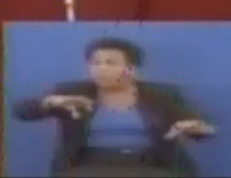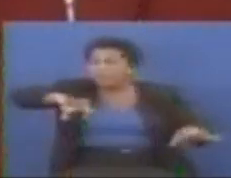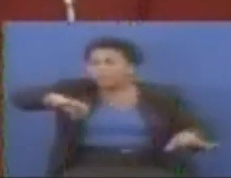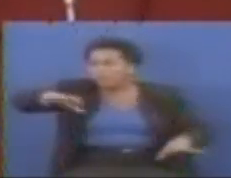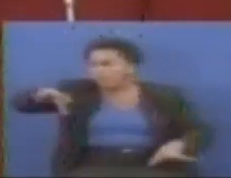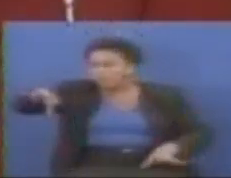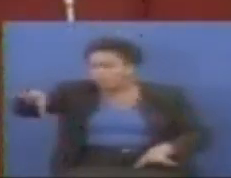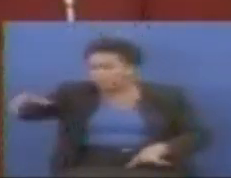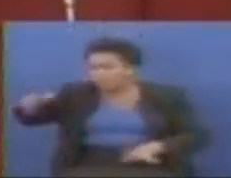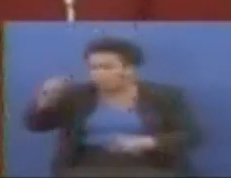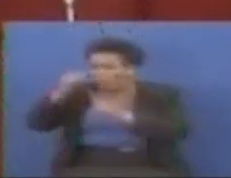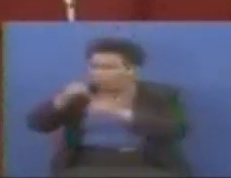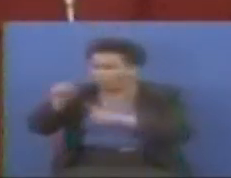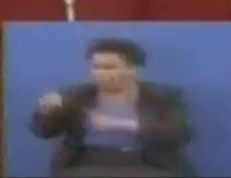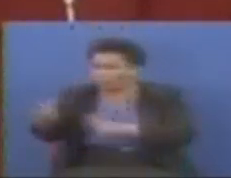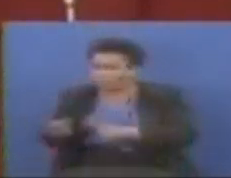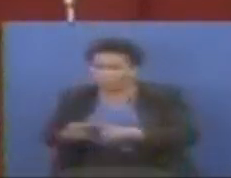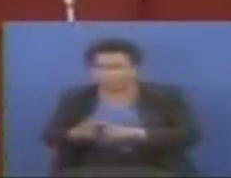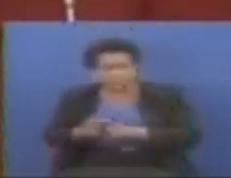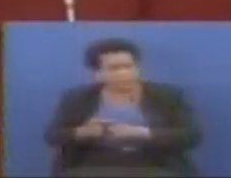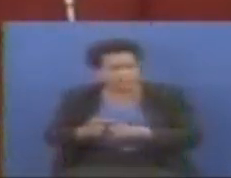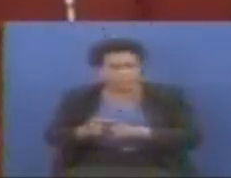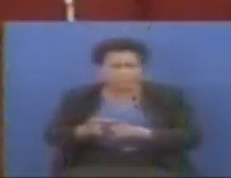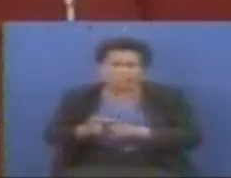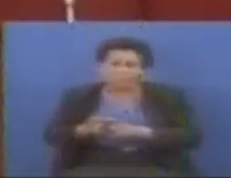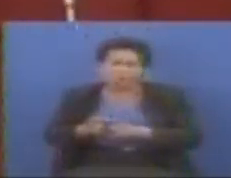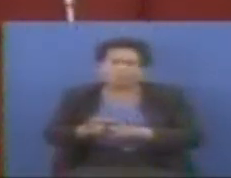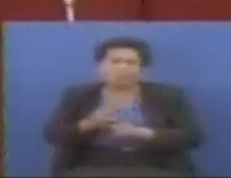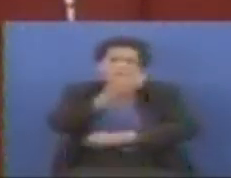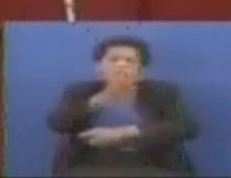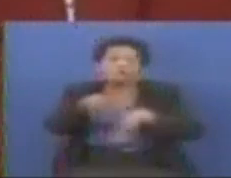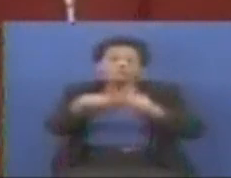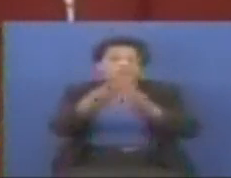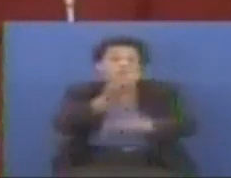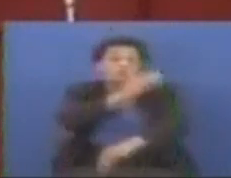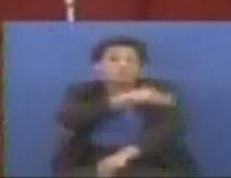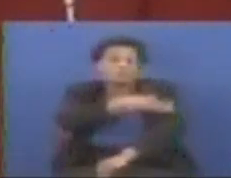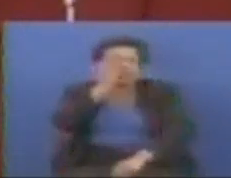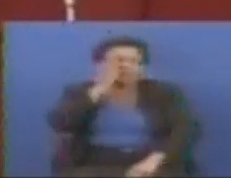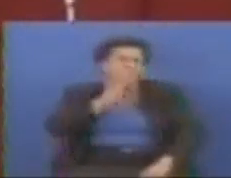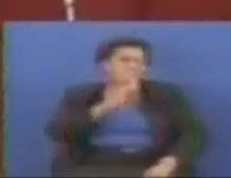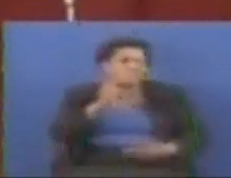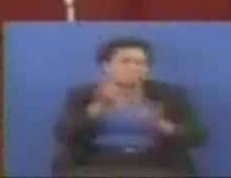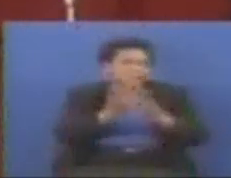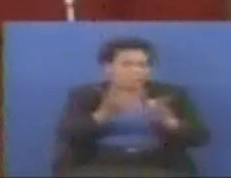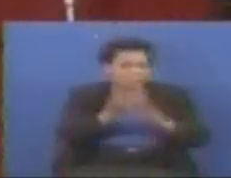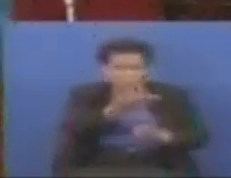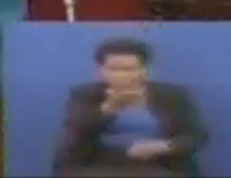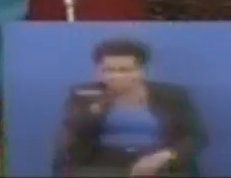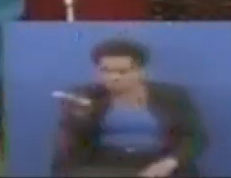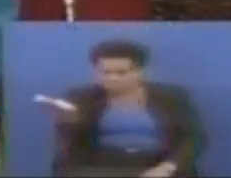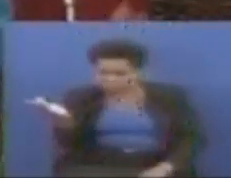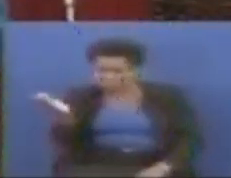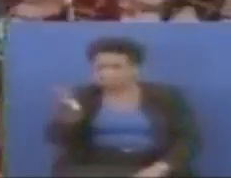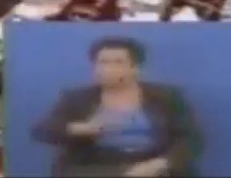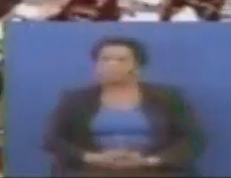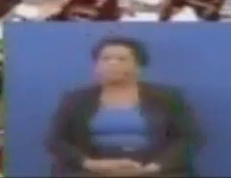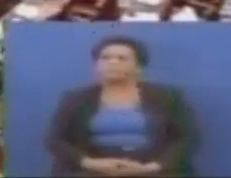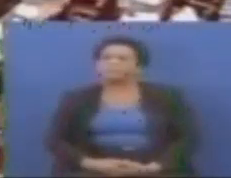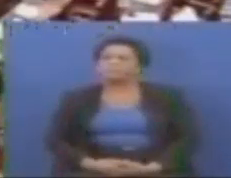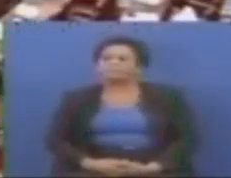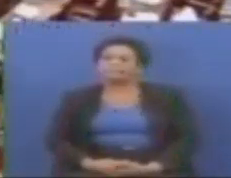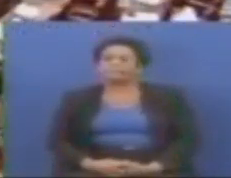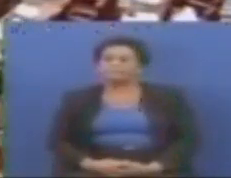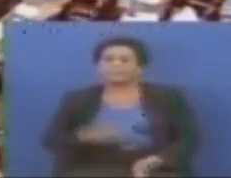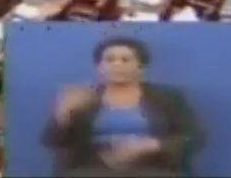Mheshimiwa Shali Raymond, swali la nyongeza. Asante Mheshimiwa Naibu Spika. Awali ya yote naishukuru serikali